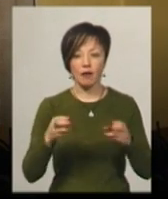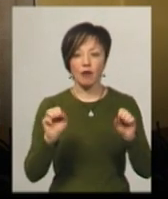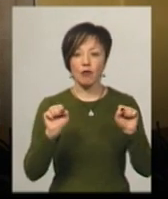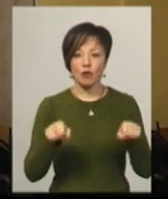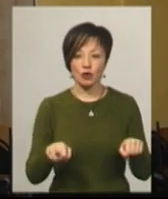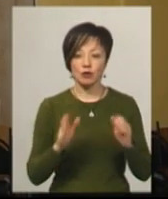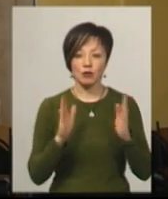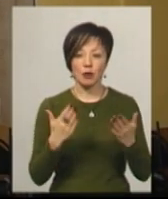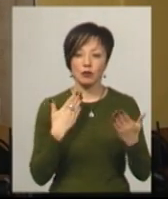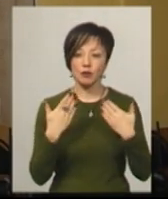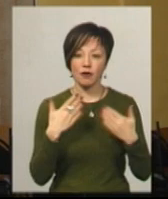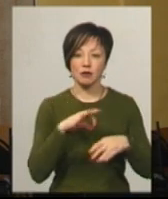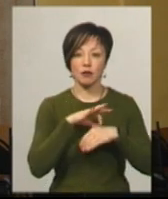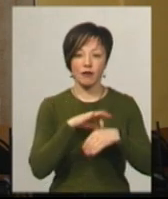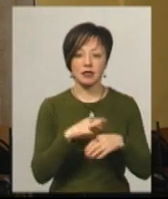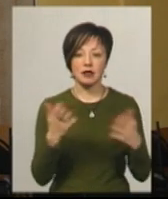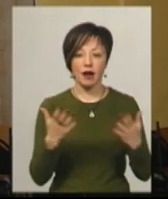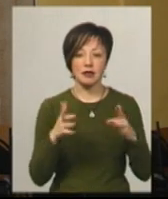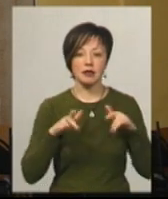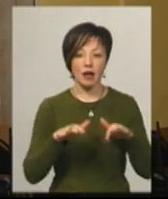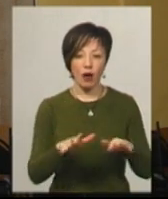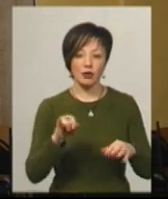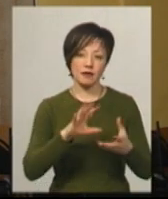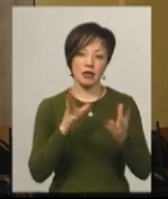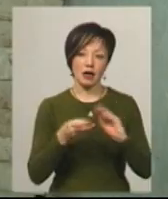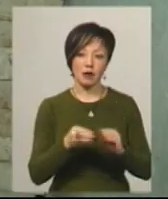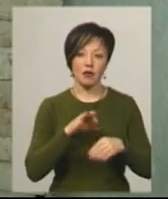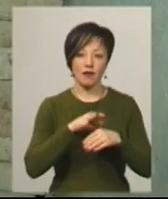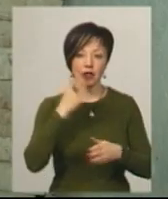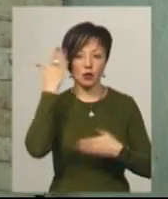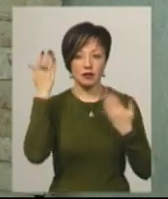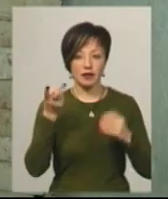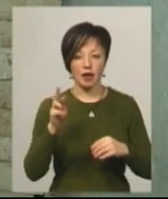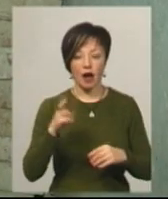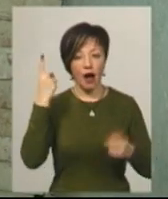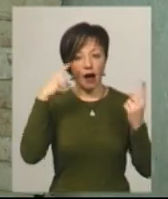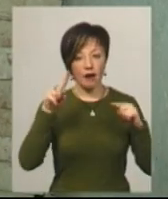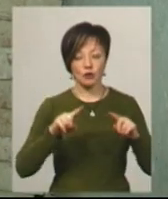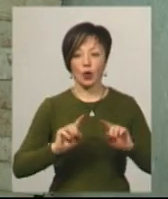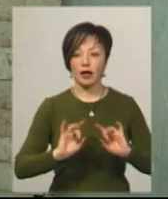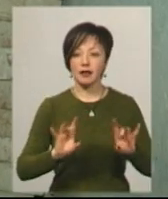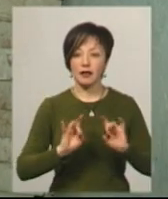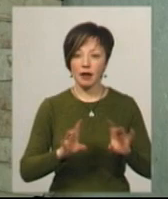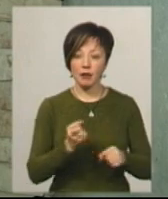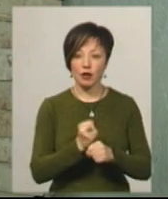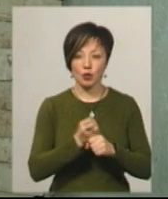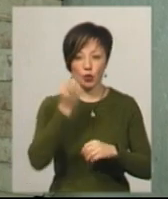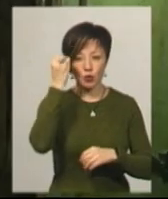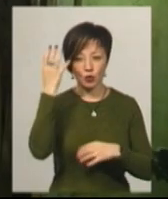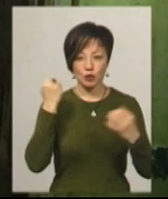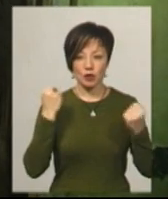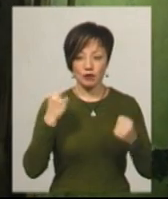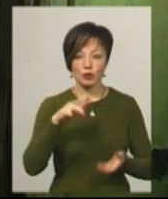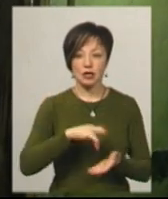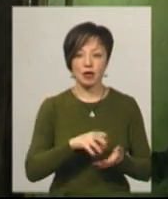буде поспілкуватися, провести якісь заходи і взагалі провести дозвілля. Автор ідеї Роман Гурницький, який працює в культурно-спортивному